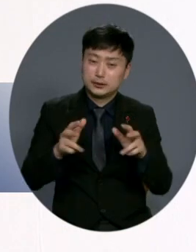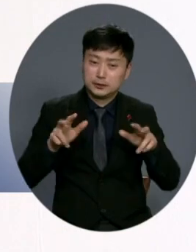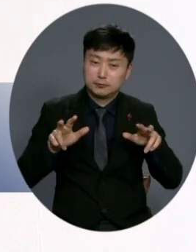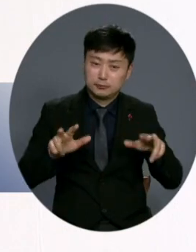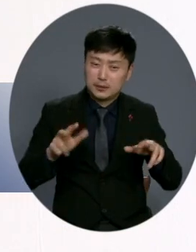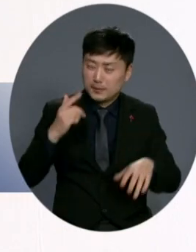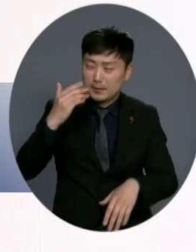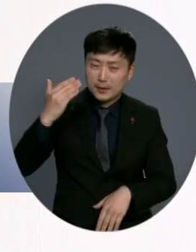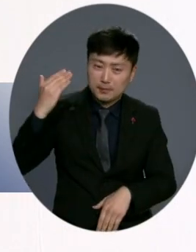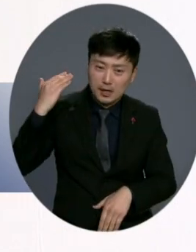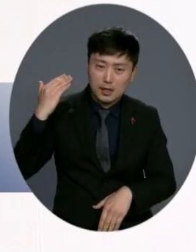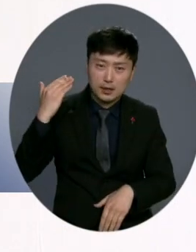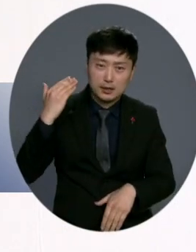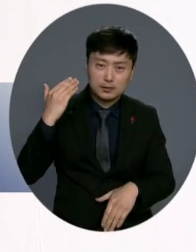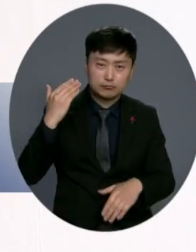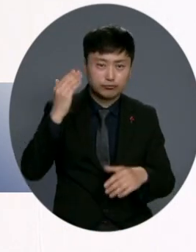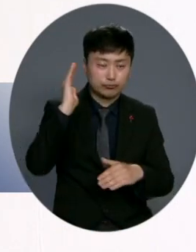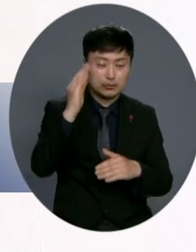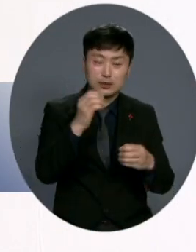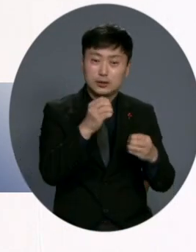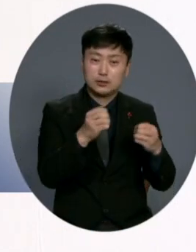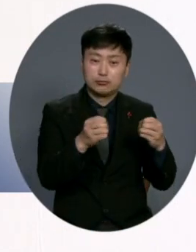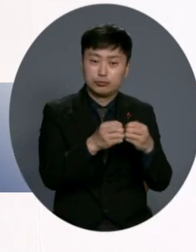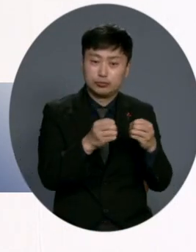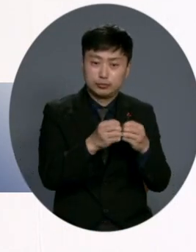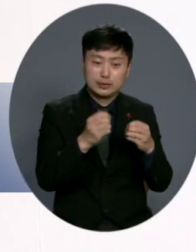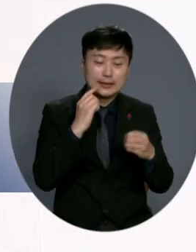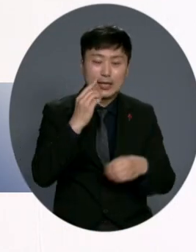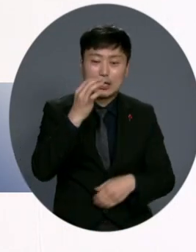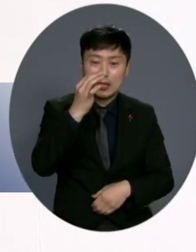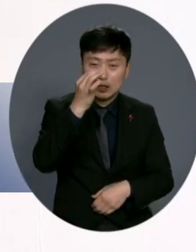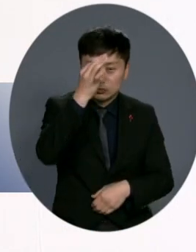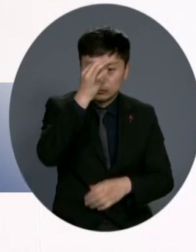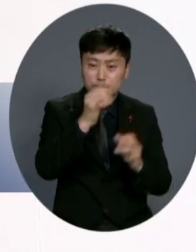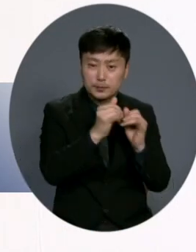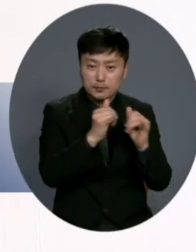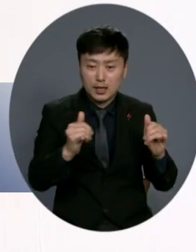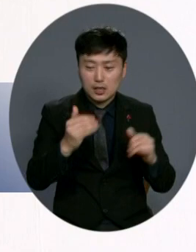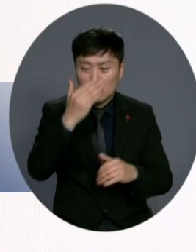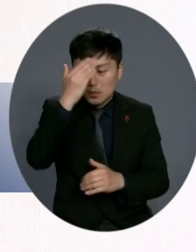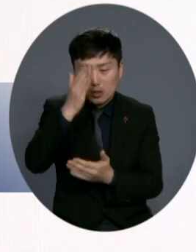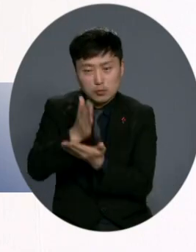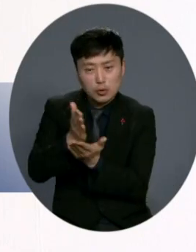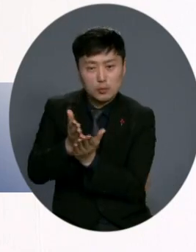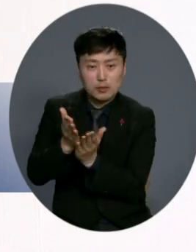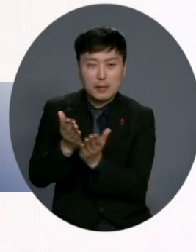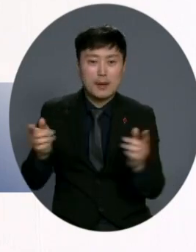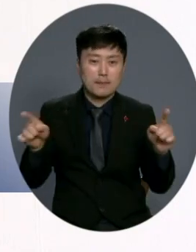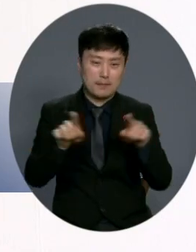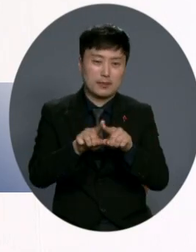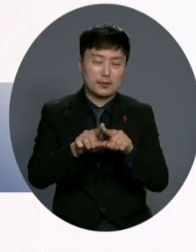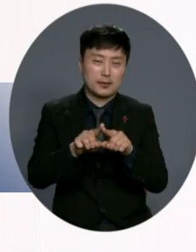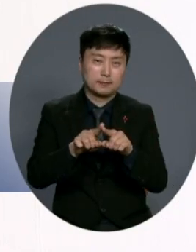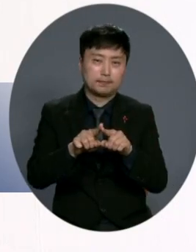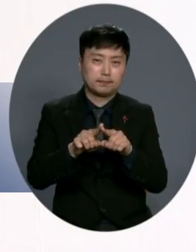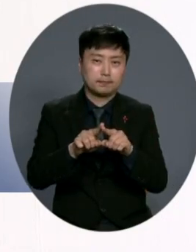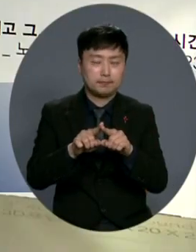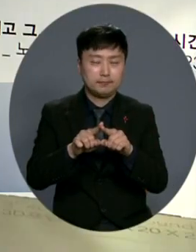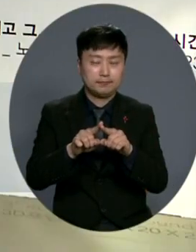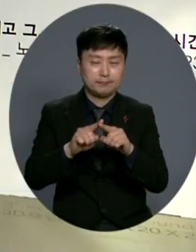원로 예술인분들과 이제 다장르의 청년 예술인들이 함께 접목하여 이제 재해석하는 전시를 진행할